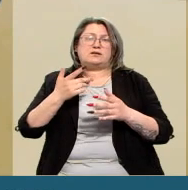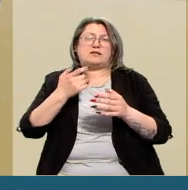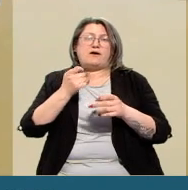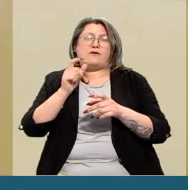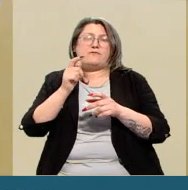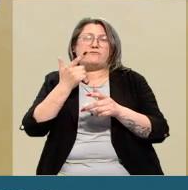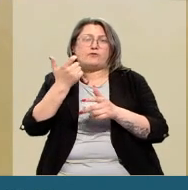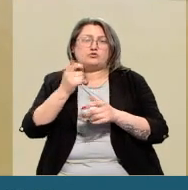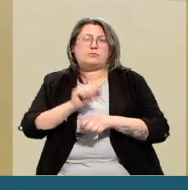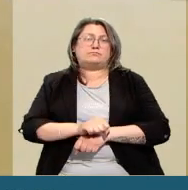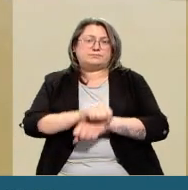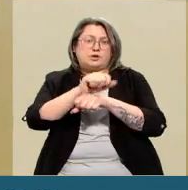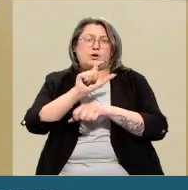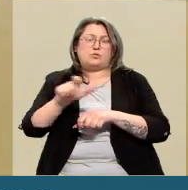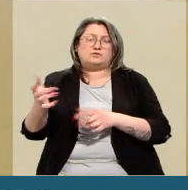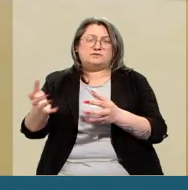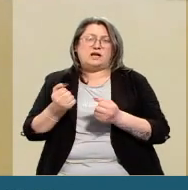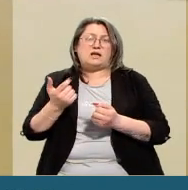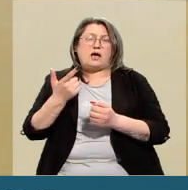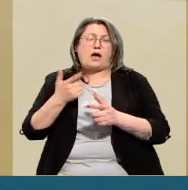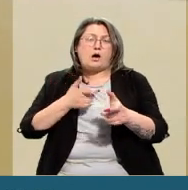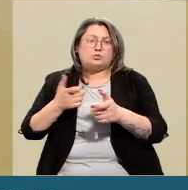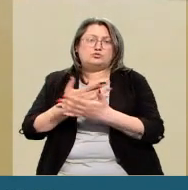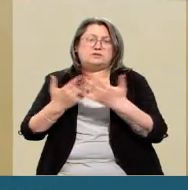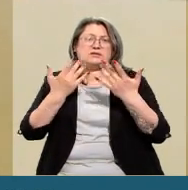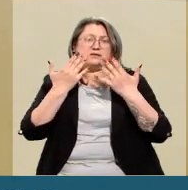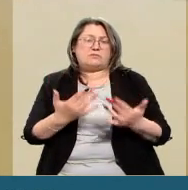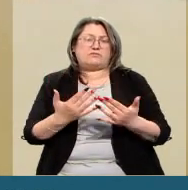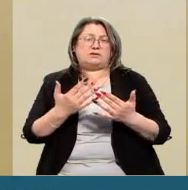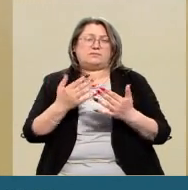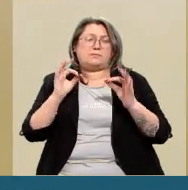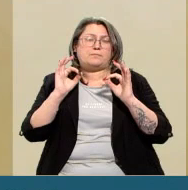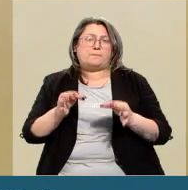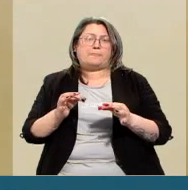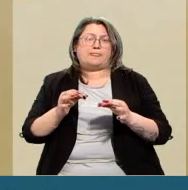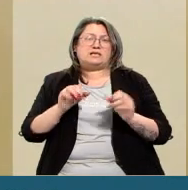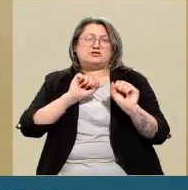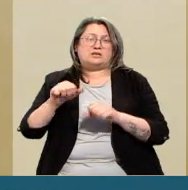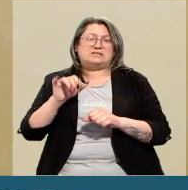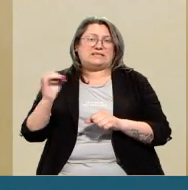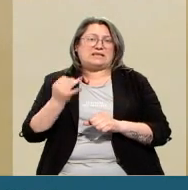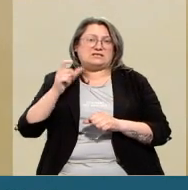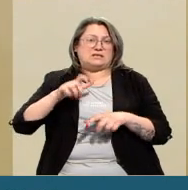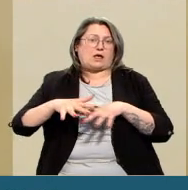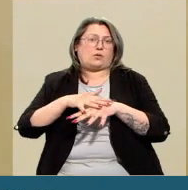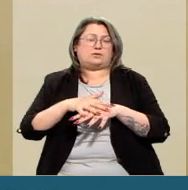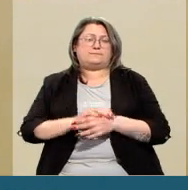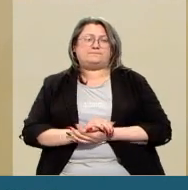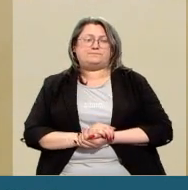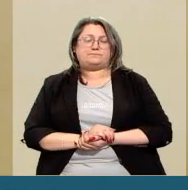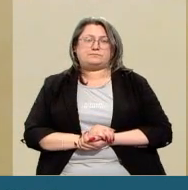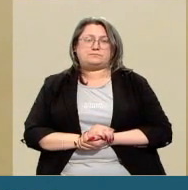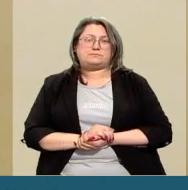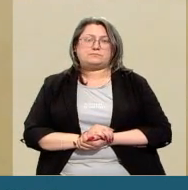ресми билік пен мемлекет құраушы ұлттың арасында аса күрделі қайшылық орнығып, оларды қарулы күреспен тезге салуға тура